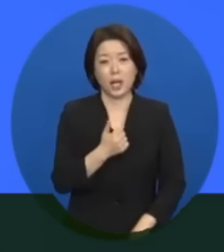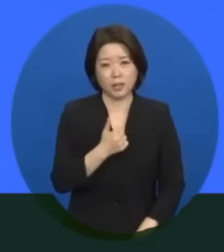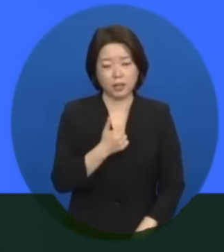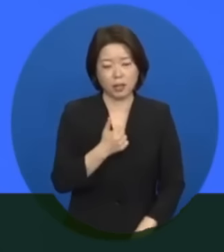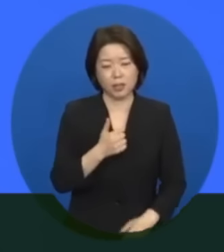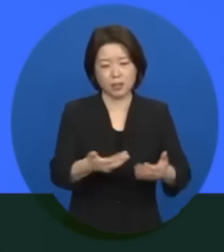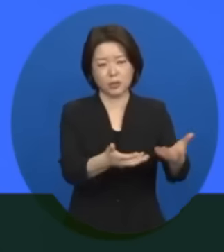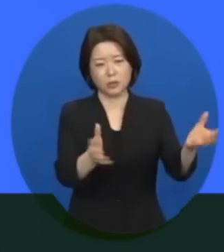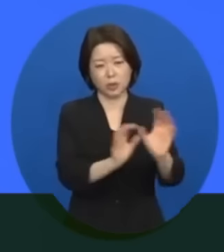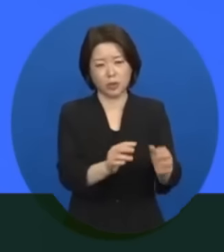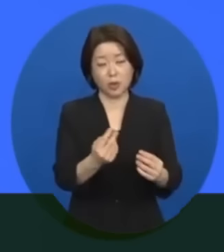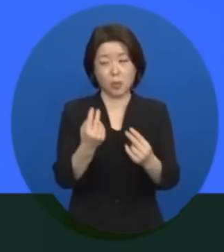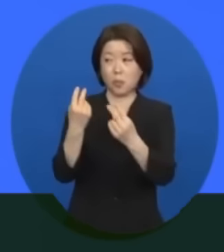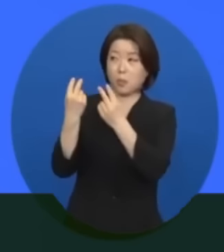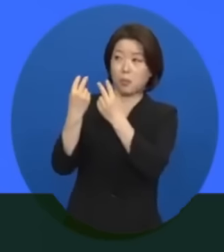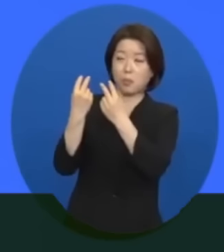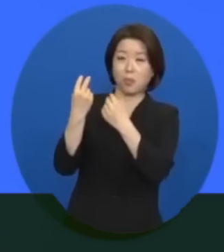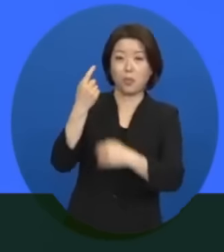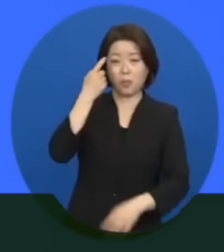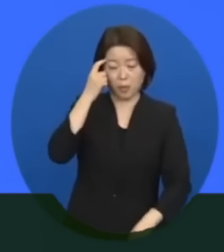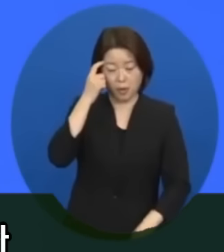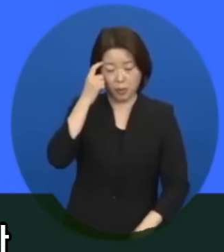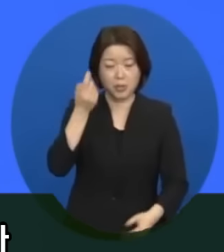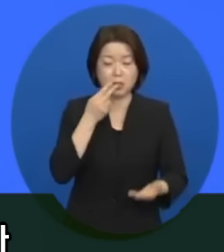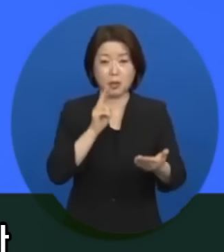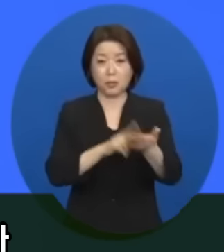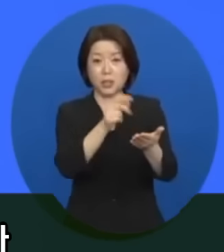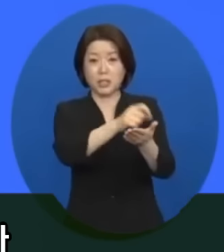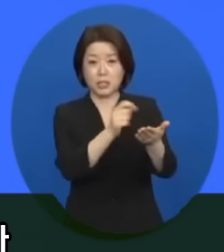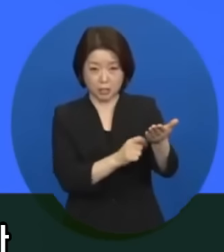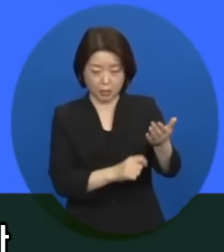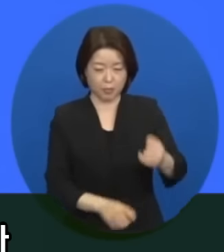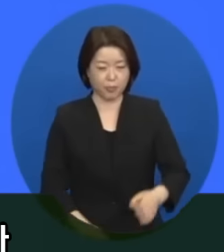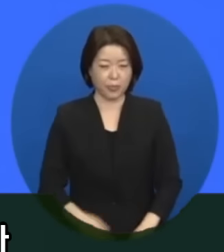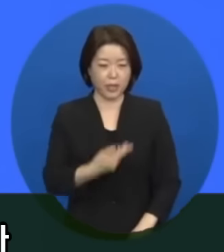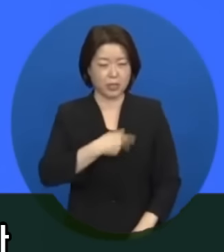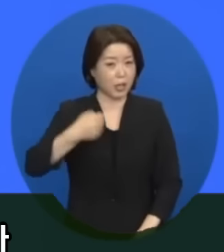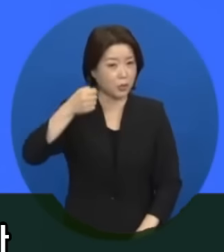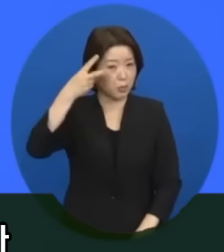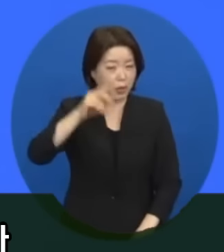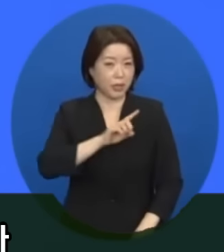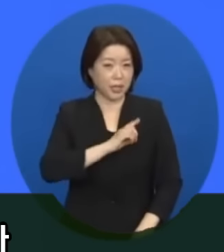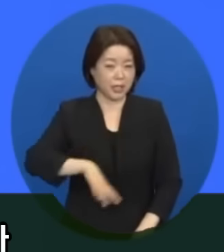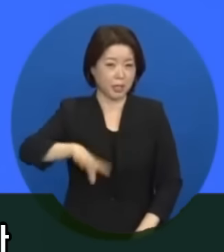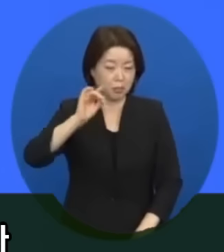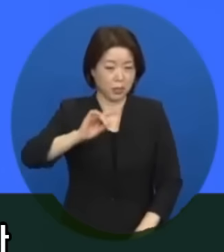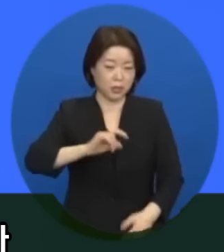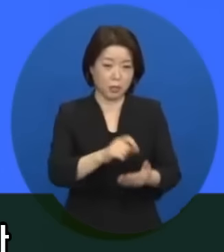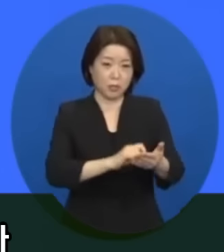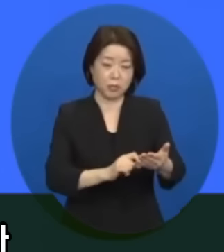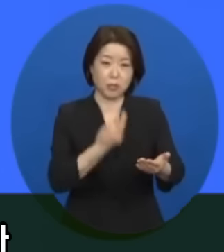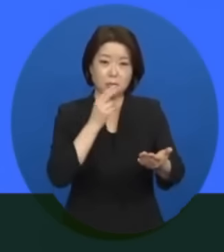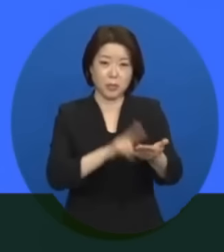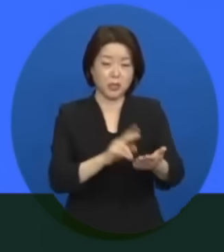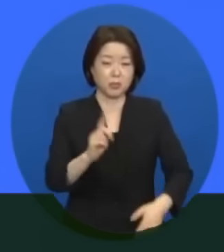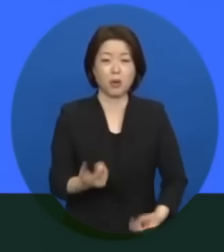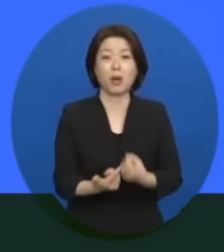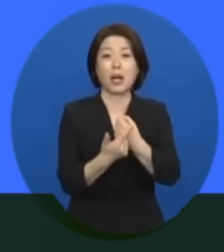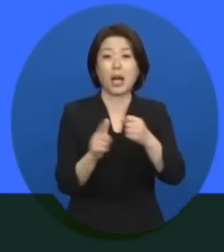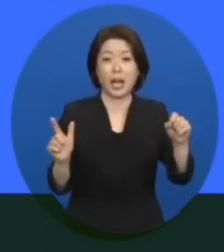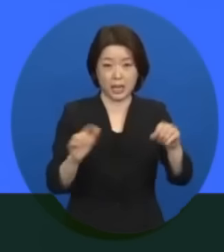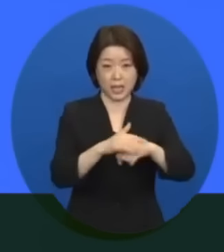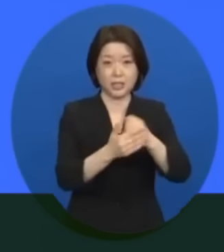회상하면서 이제 그 편지를 쓰죠 사도 바울이 가장 먼저 썼던이 편지로 알려진 것이 갈라디아 서입니다 이제